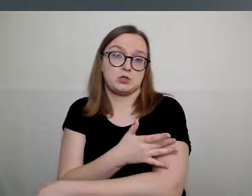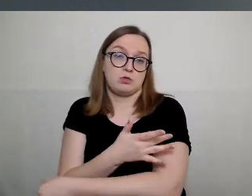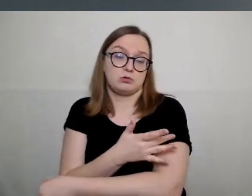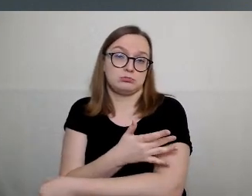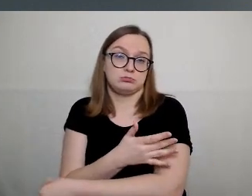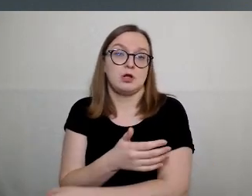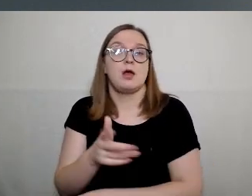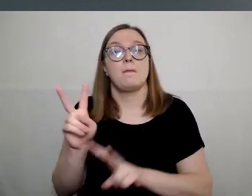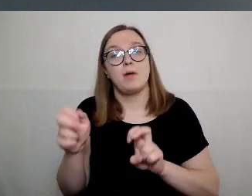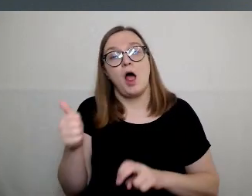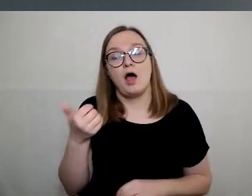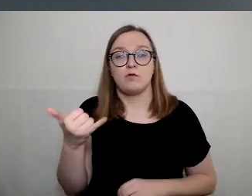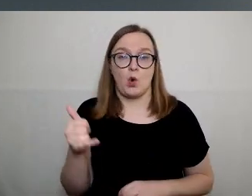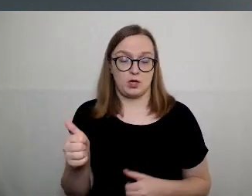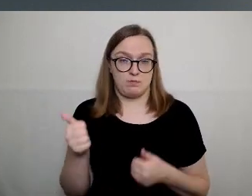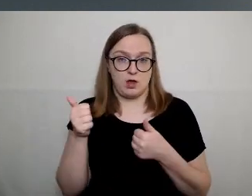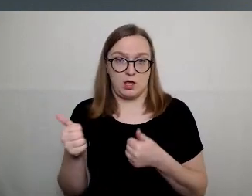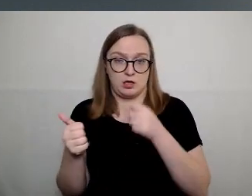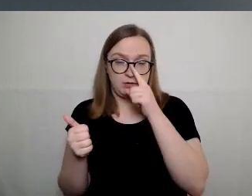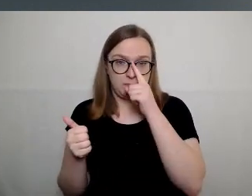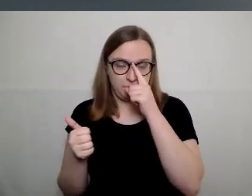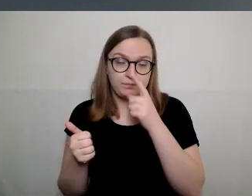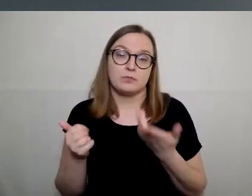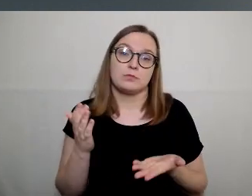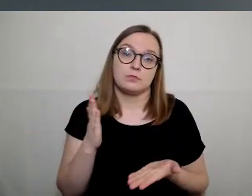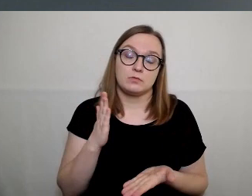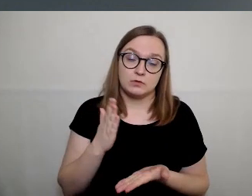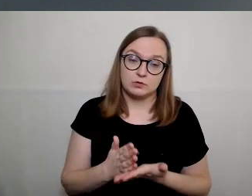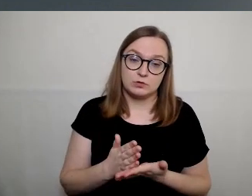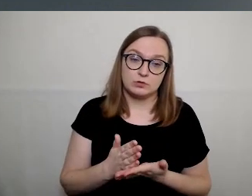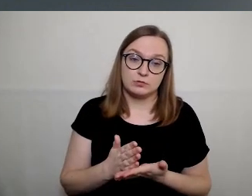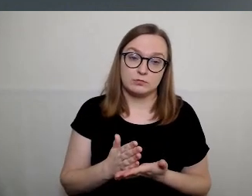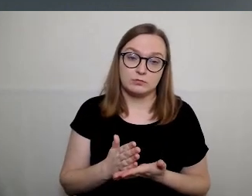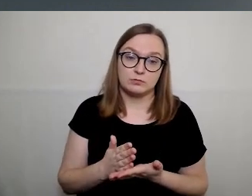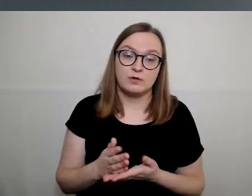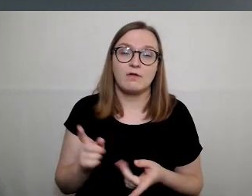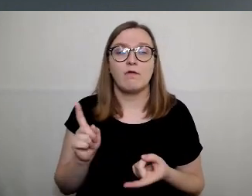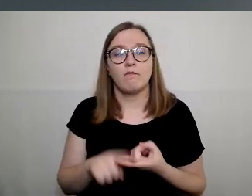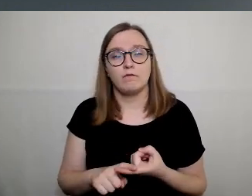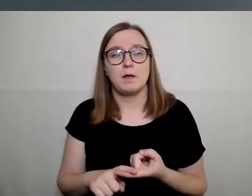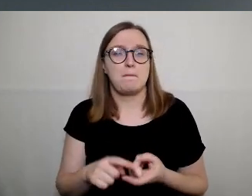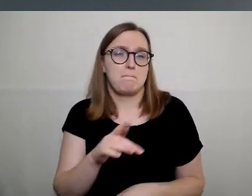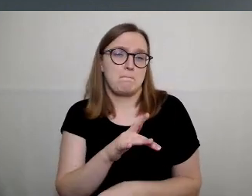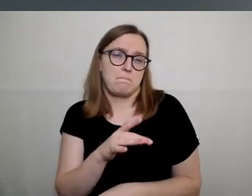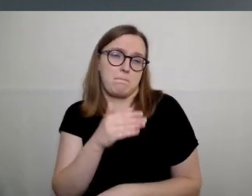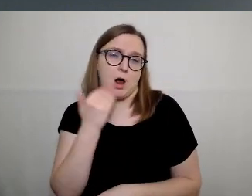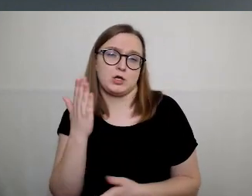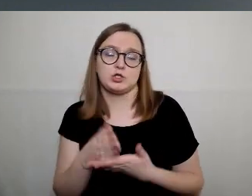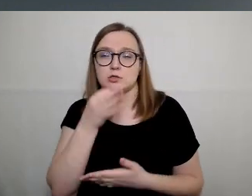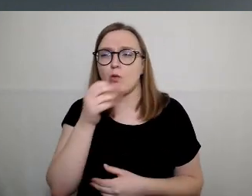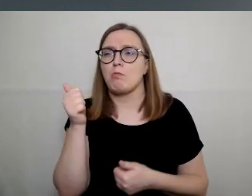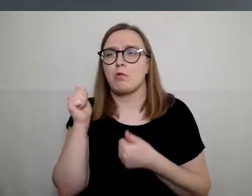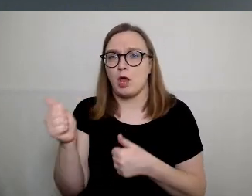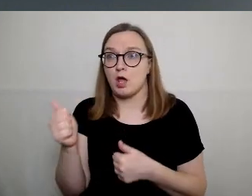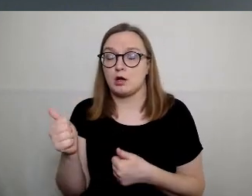paslaugos kokybiškesnės. Ir vieni priklausomai nuo priklausomybės savo, sakykim, partijai sako, kad yra labai gerai, nes iškart yra konkurencija